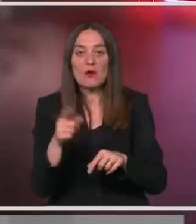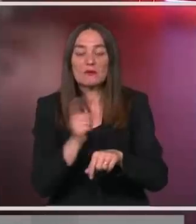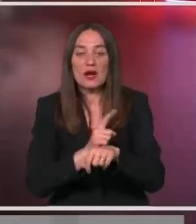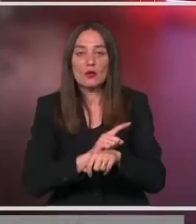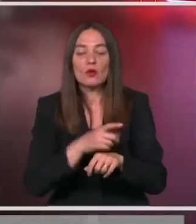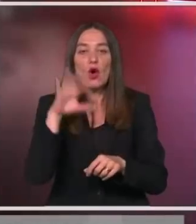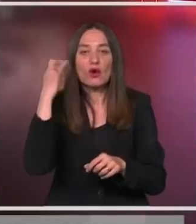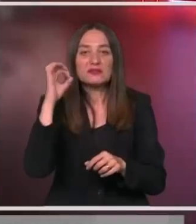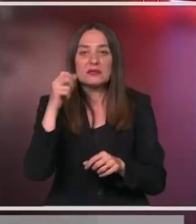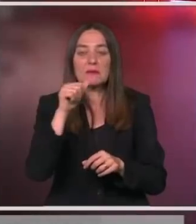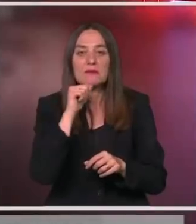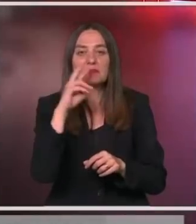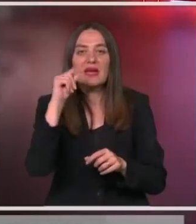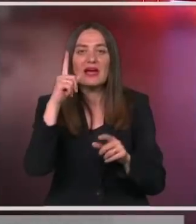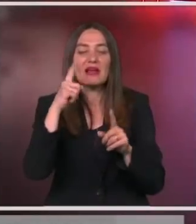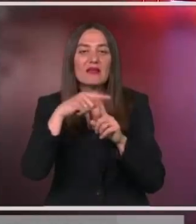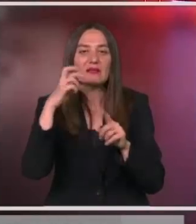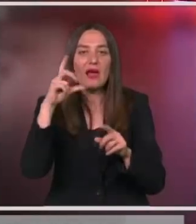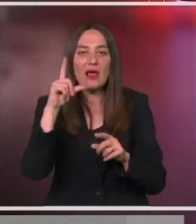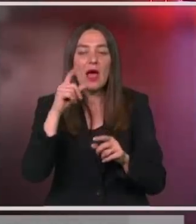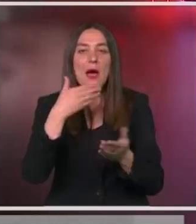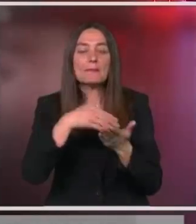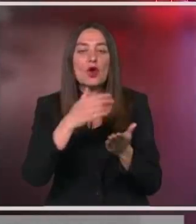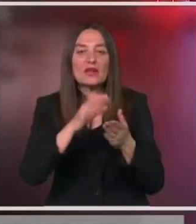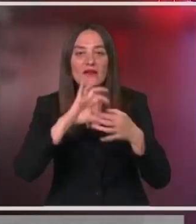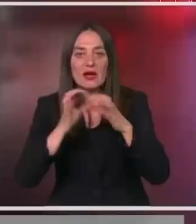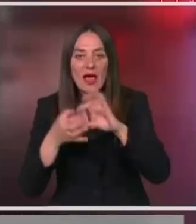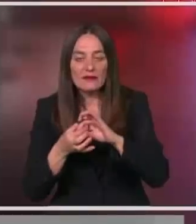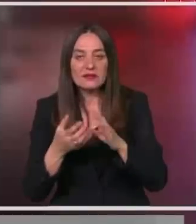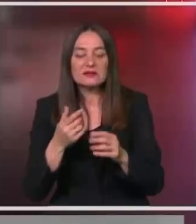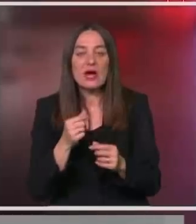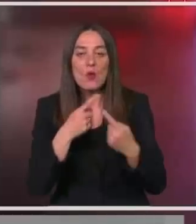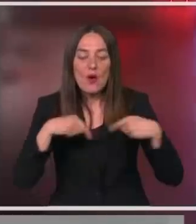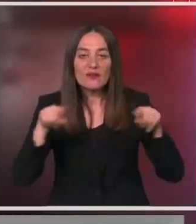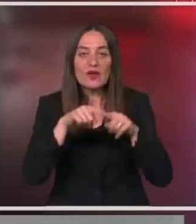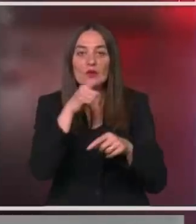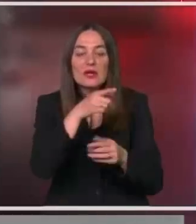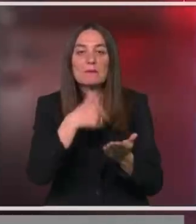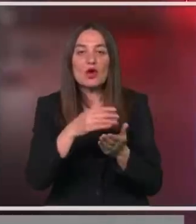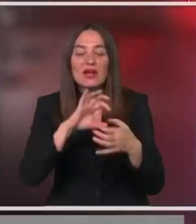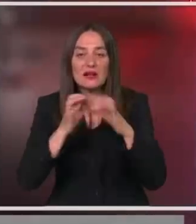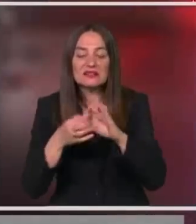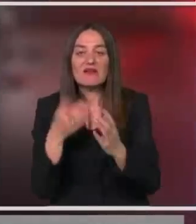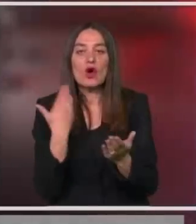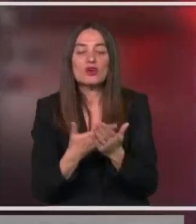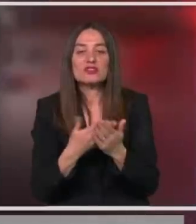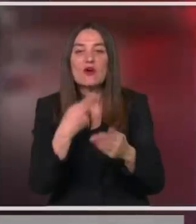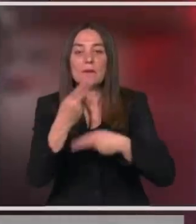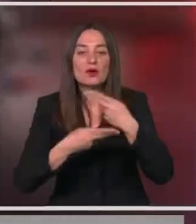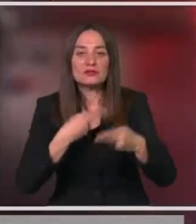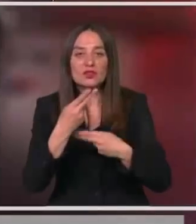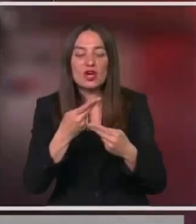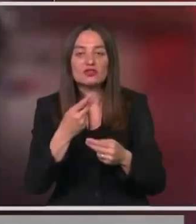osim retaila, odnosno prodajnih lanaca, odnosno u okviru tih prodajnih lanaca, dakle osnovne proizvođači